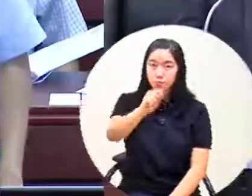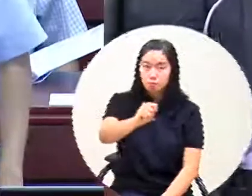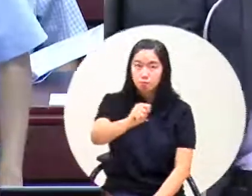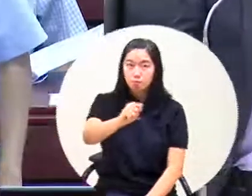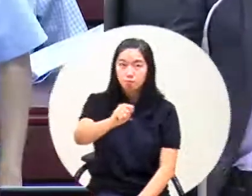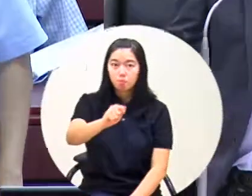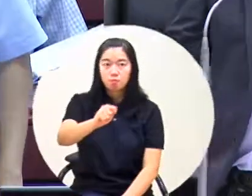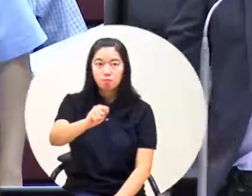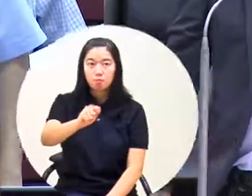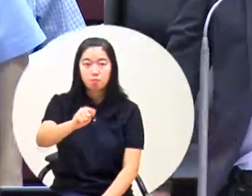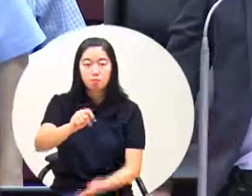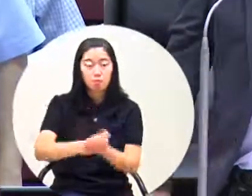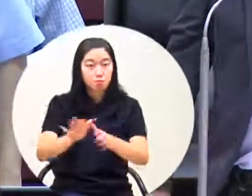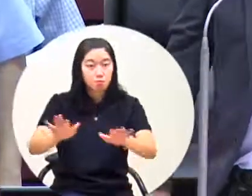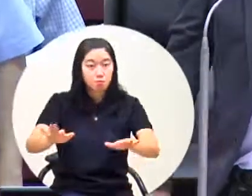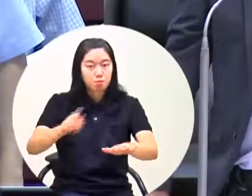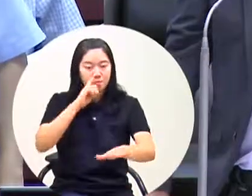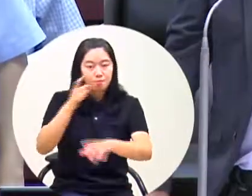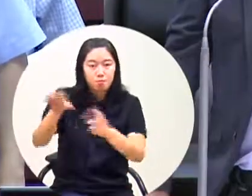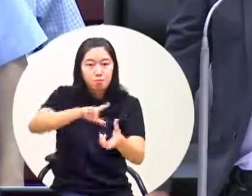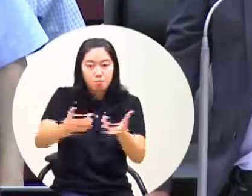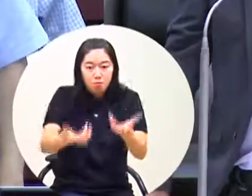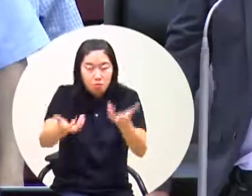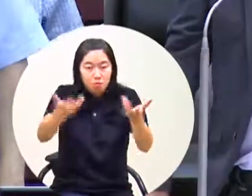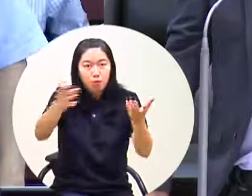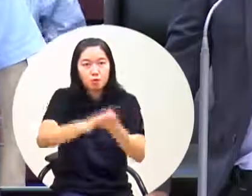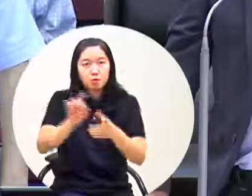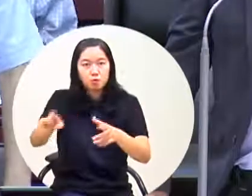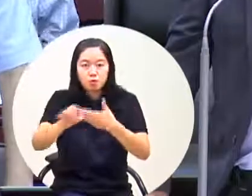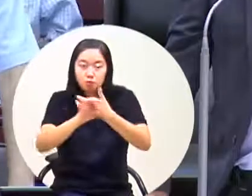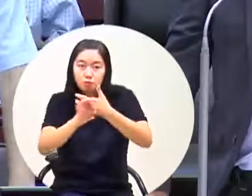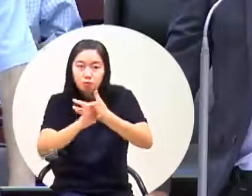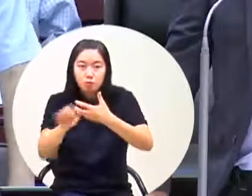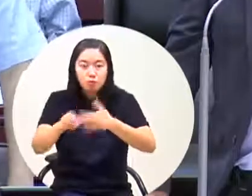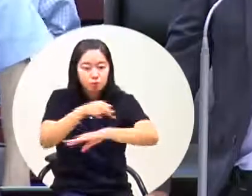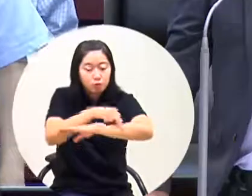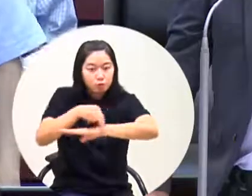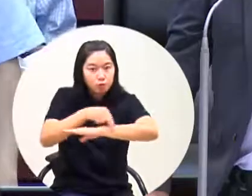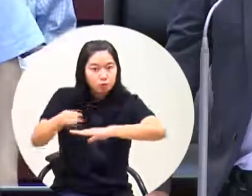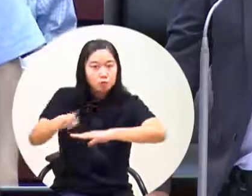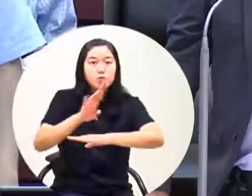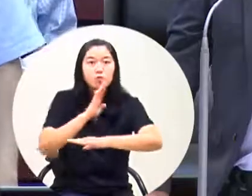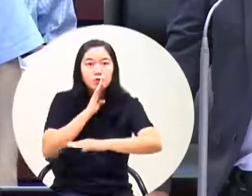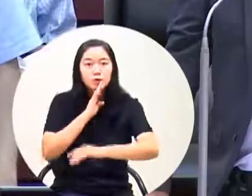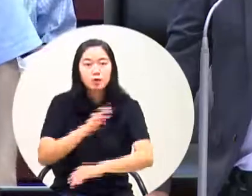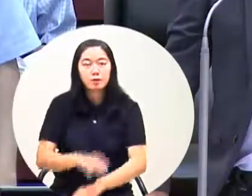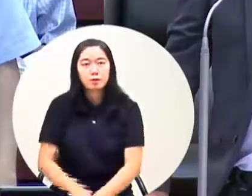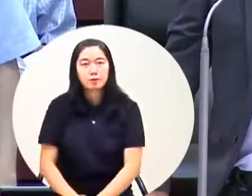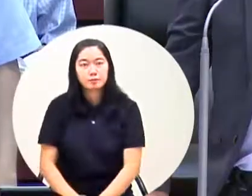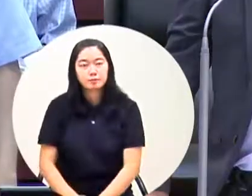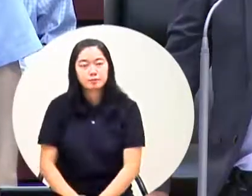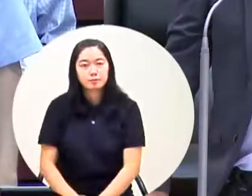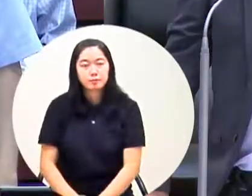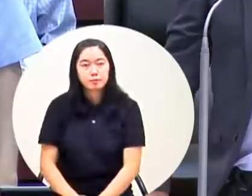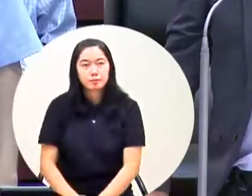5400吨是目前我们四座炉子的设计量。好，那是设计量那